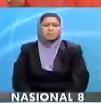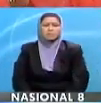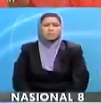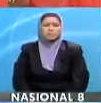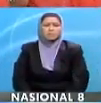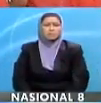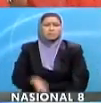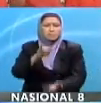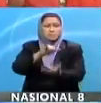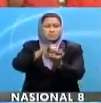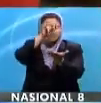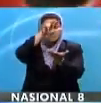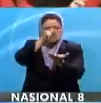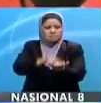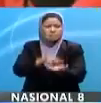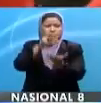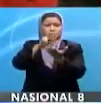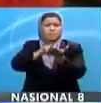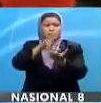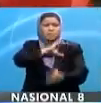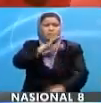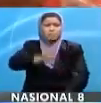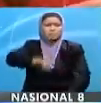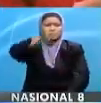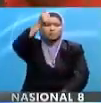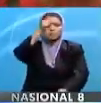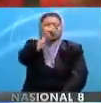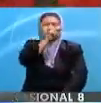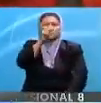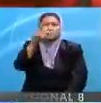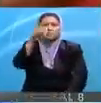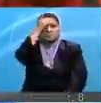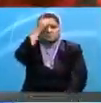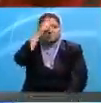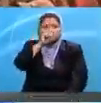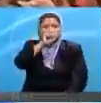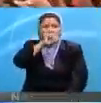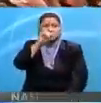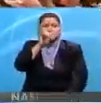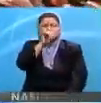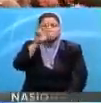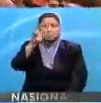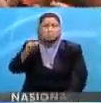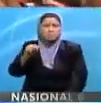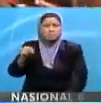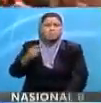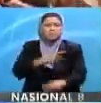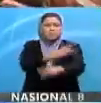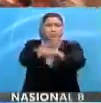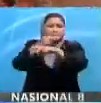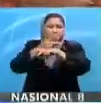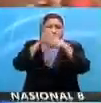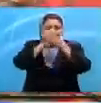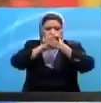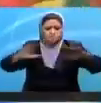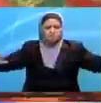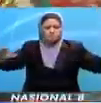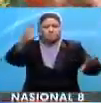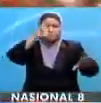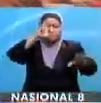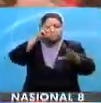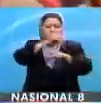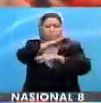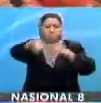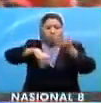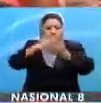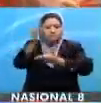Perkara itu disahkan Ketua Polis Kuala Lumpur, Datuk Tajuddin Mat Isa, hasil kawalan keselamatan yang ketat di semua kawasan terlibat.